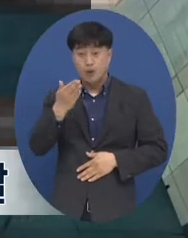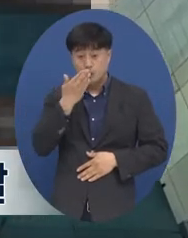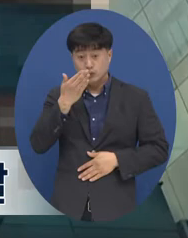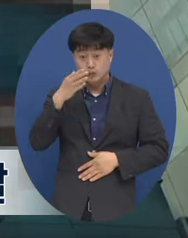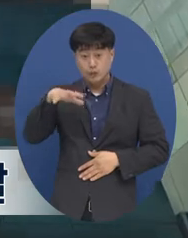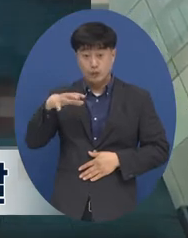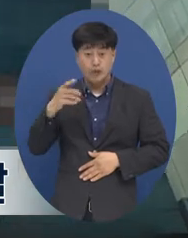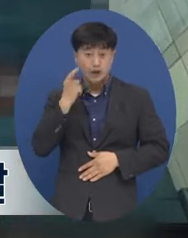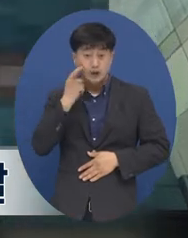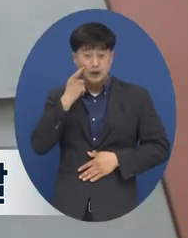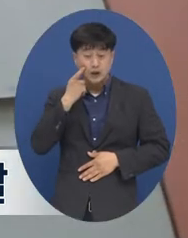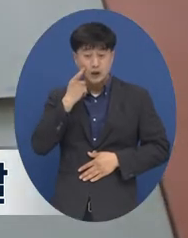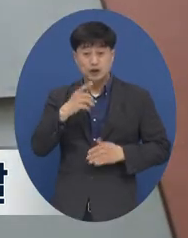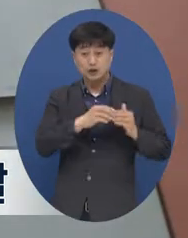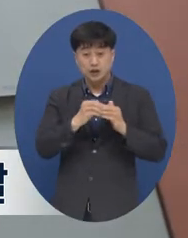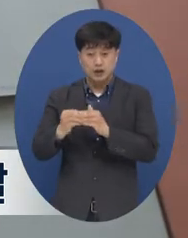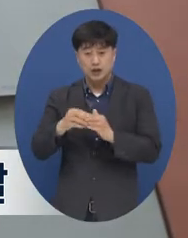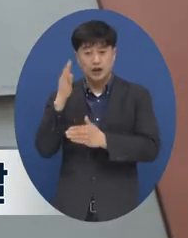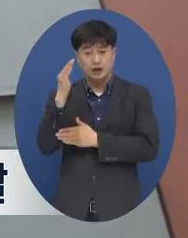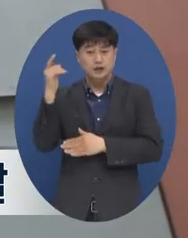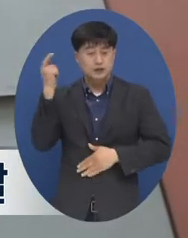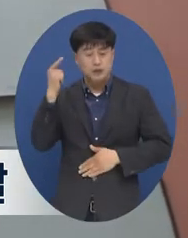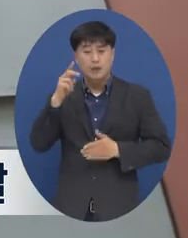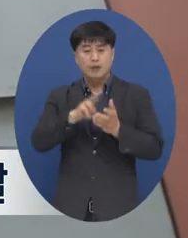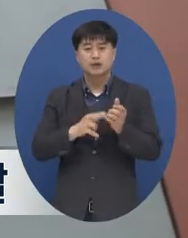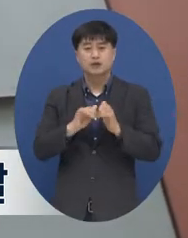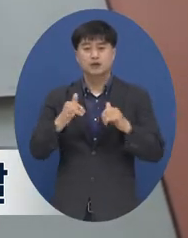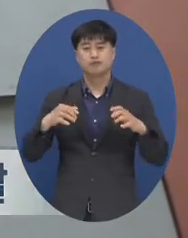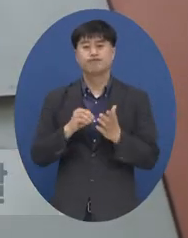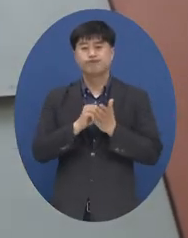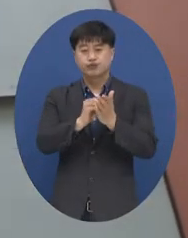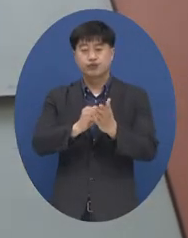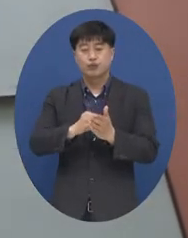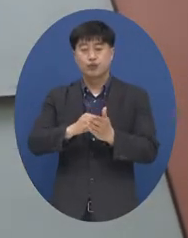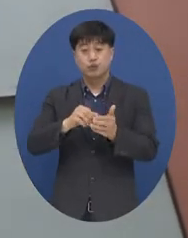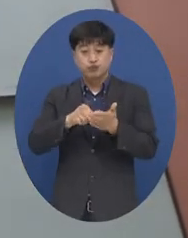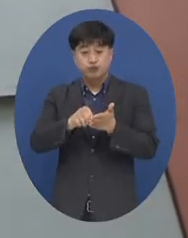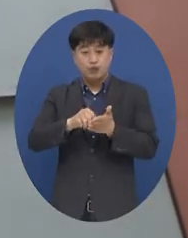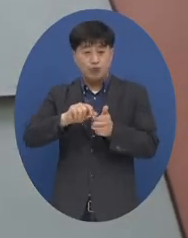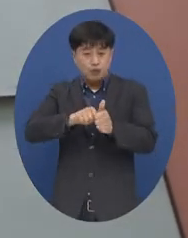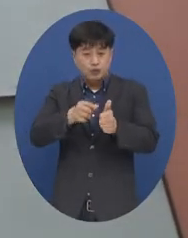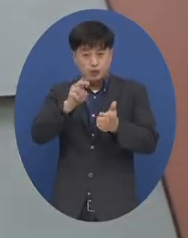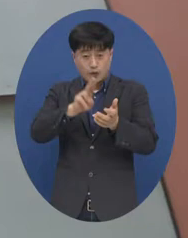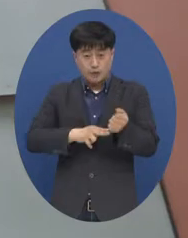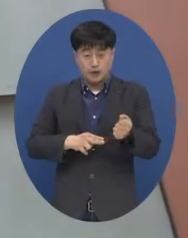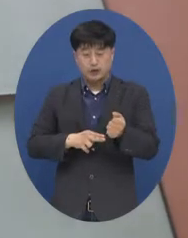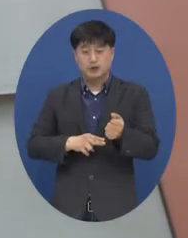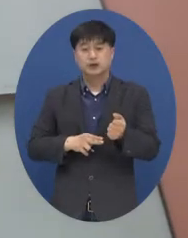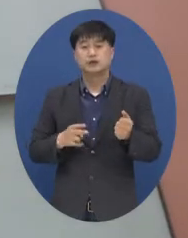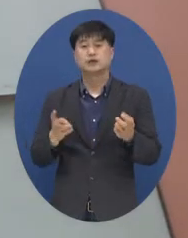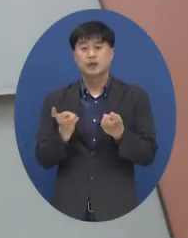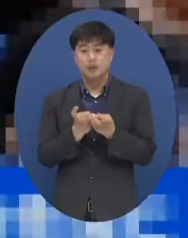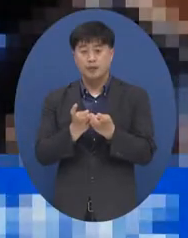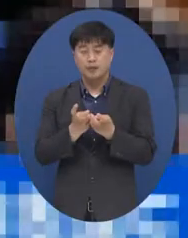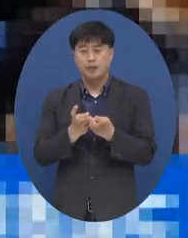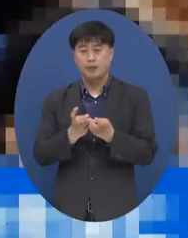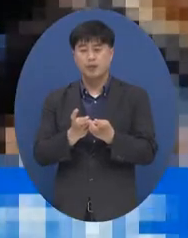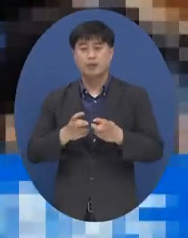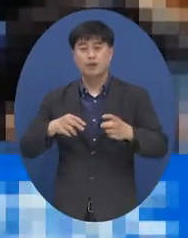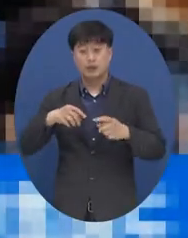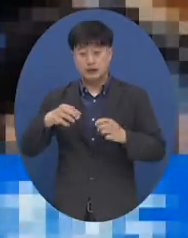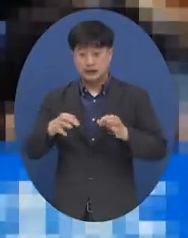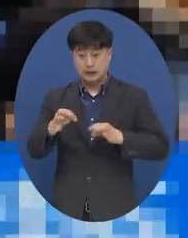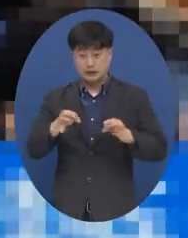단순한 식사 자리인 척 사람을 데려가 강의를 듣게 하고 판매자로 등록시켜 물건을 강매하는 등의 수법으로 영업해온 불법